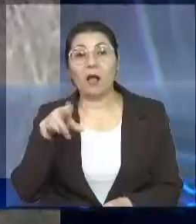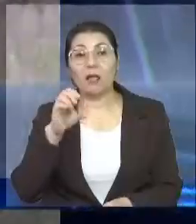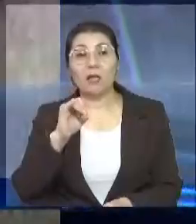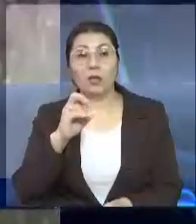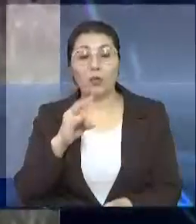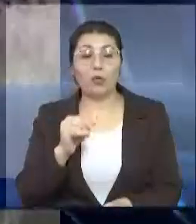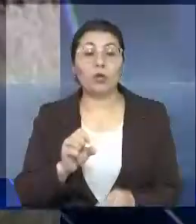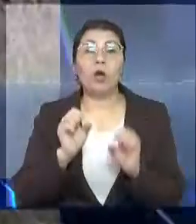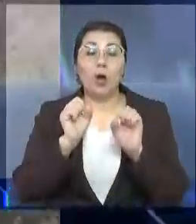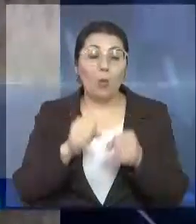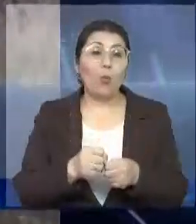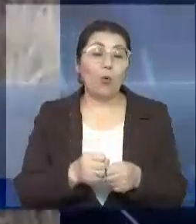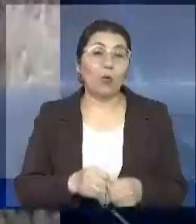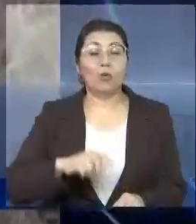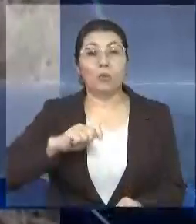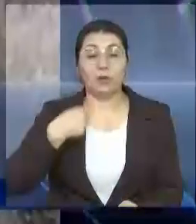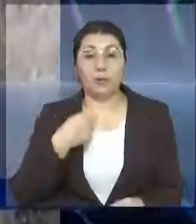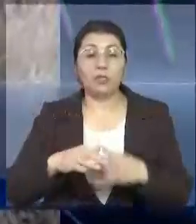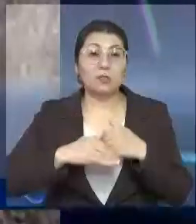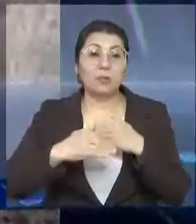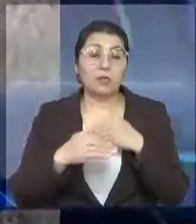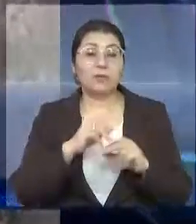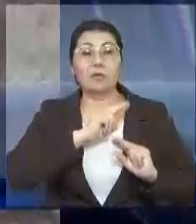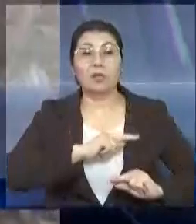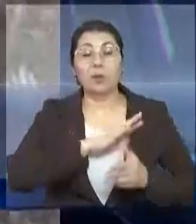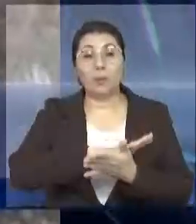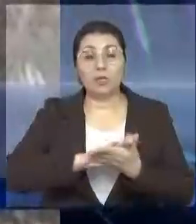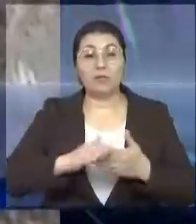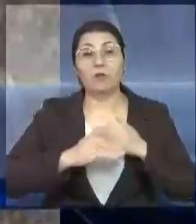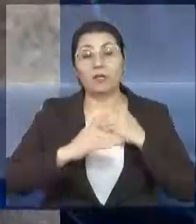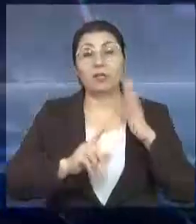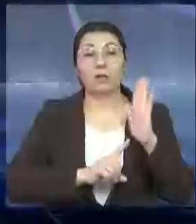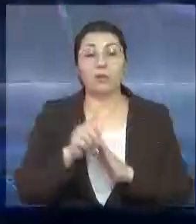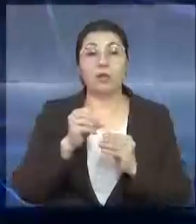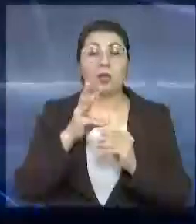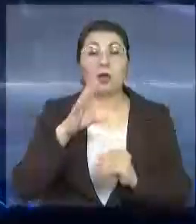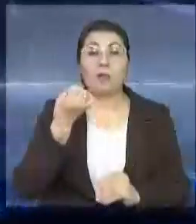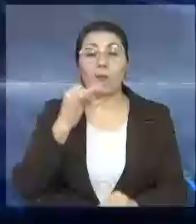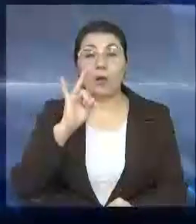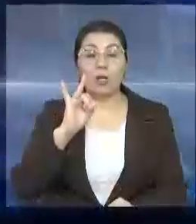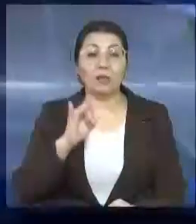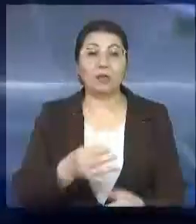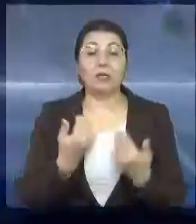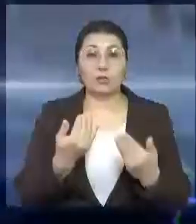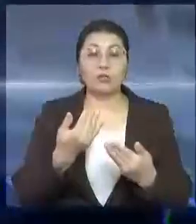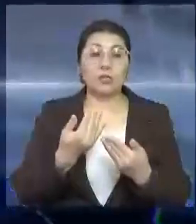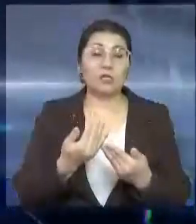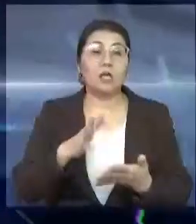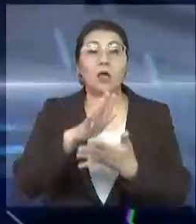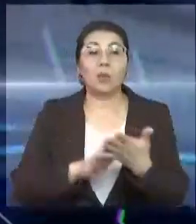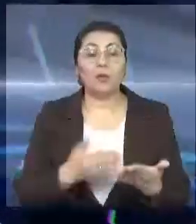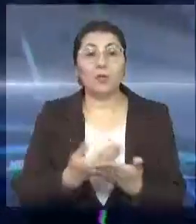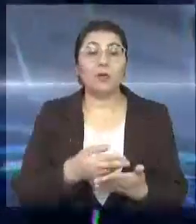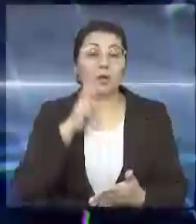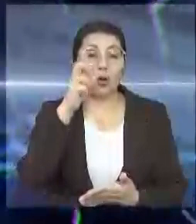полей могут нанести серьезный урон посевам. Работы по обработке полей начались 15 мая и ведутся по сей день. Государственные